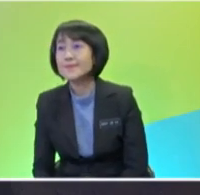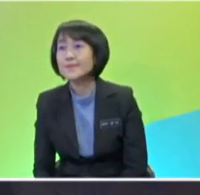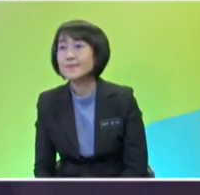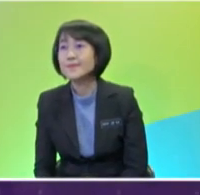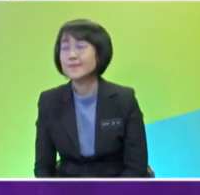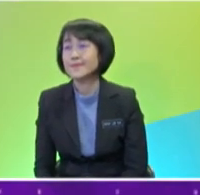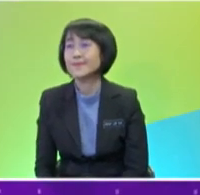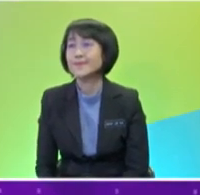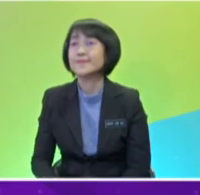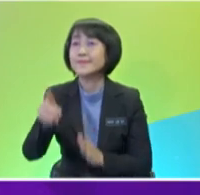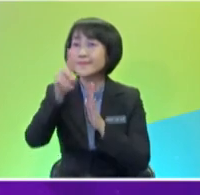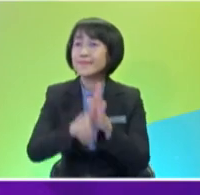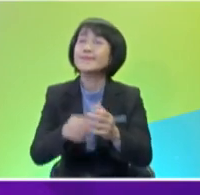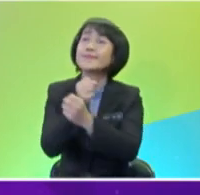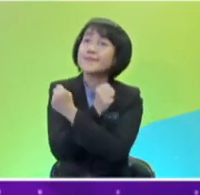disayangi